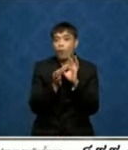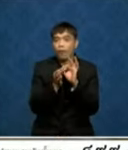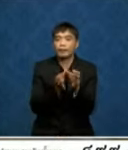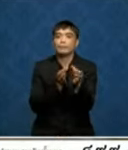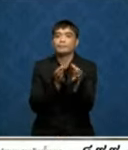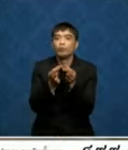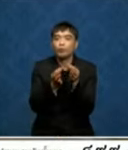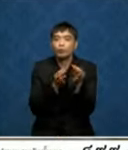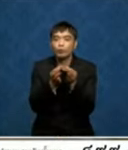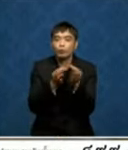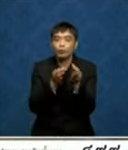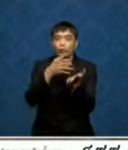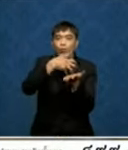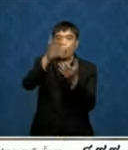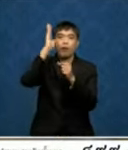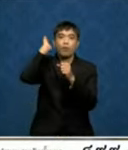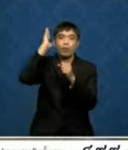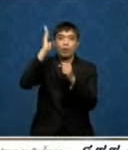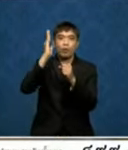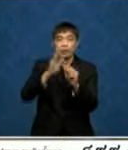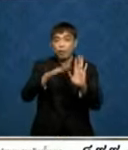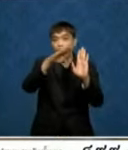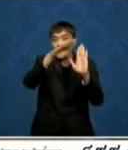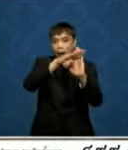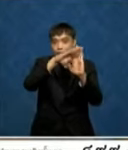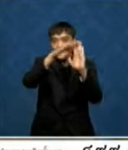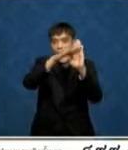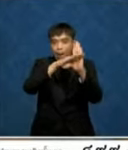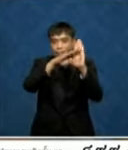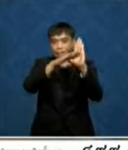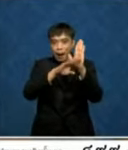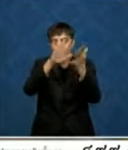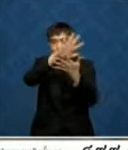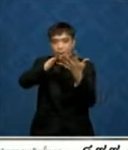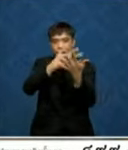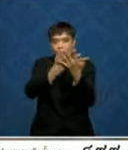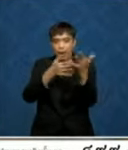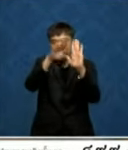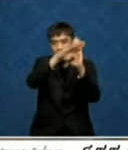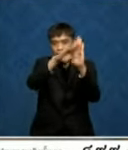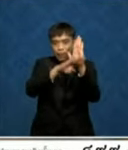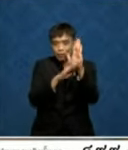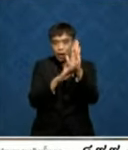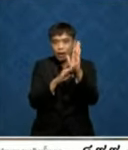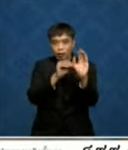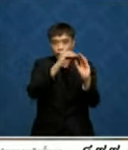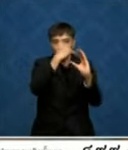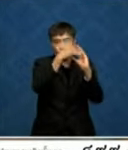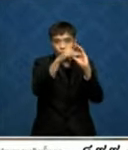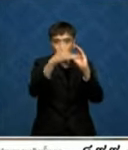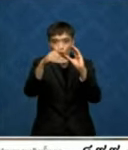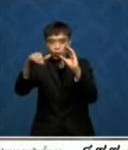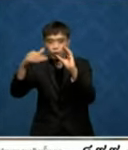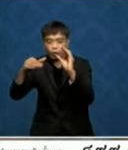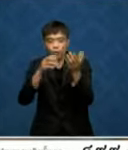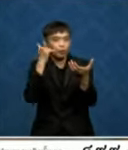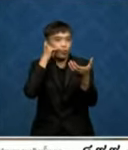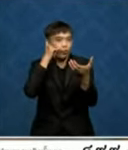ายนะครับเพราะว่าตารางการอภิปรายนี่ก็ถูกเข้ามาในมือถือของทุกคนนะครับว่าท่านผู้นี้อภิปราย7น